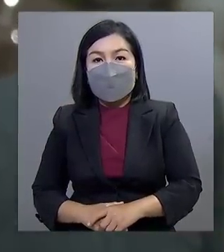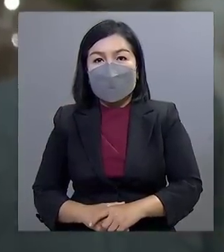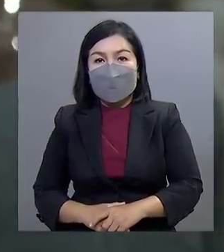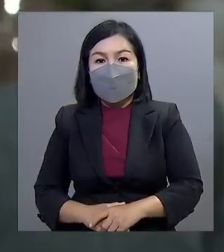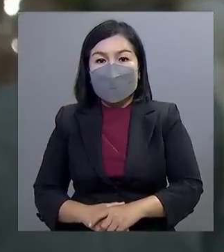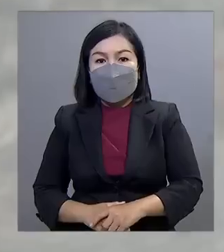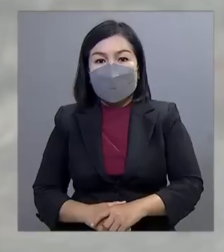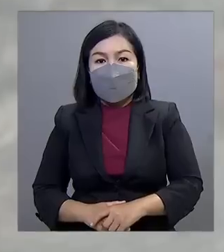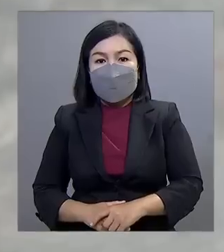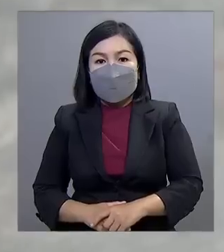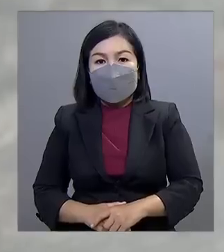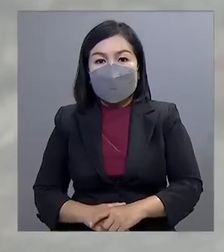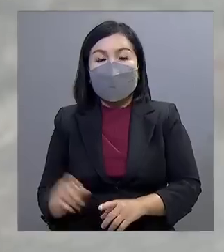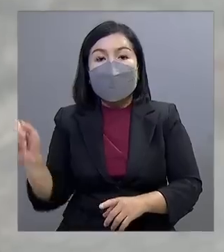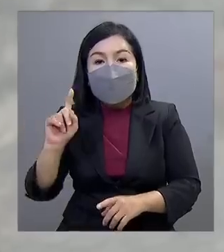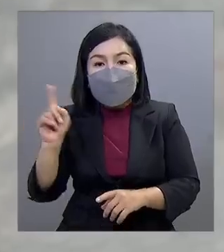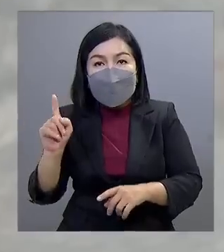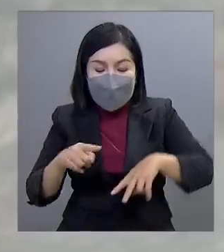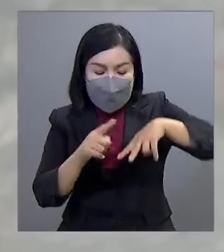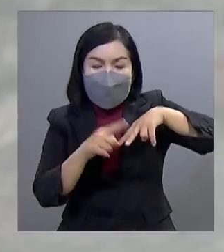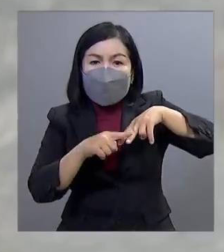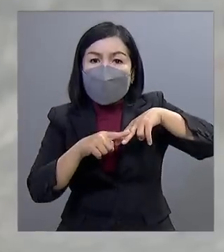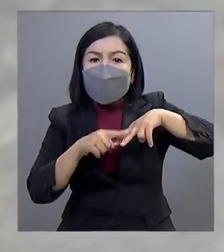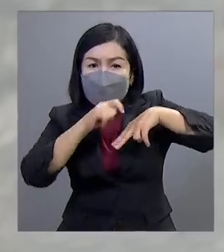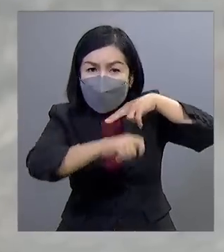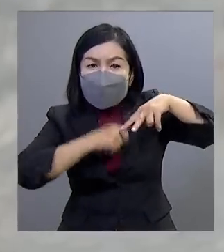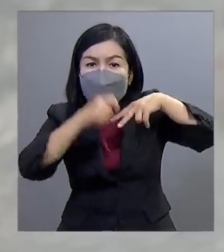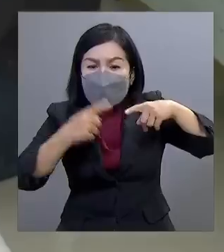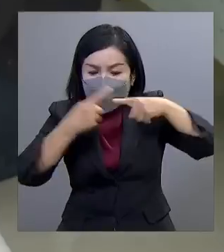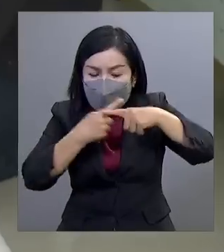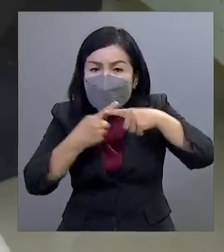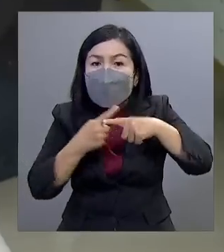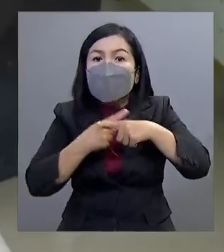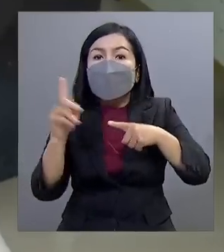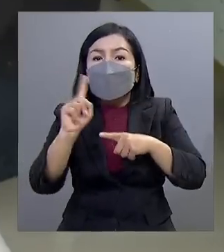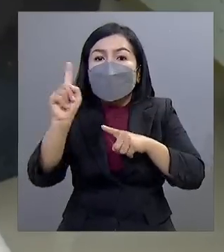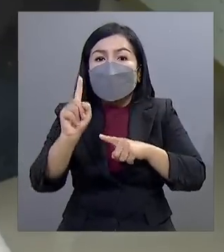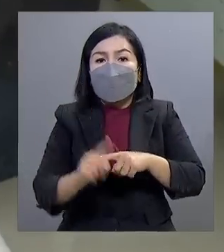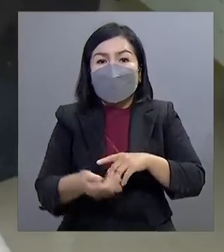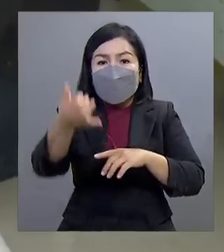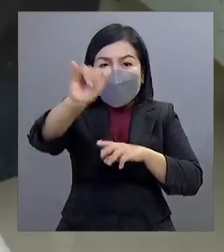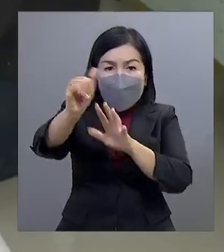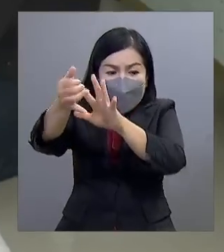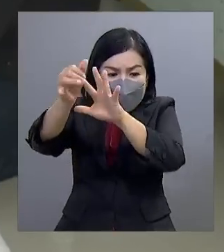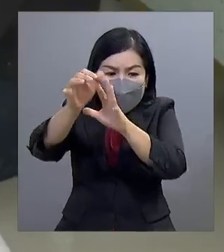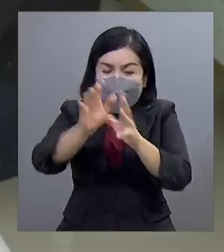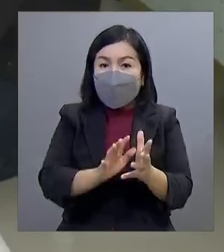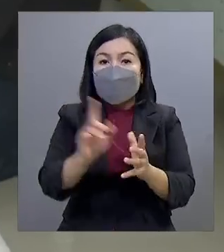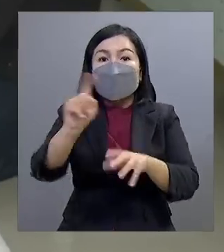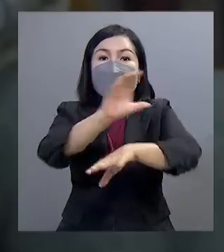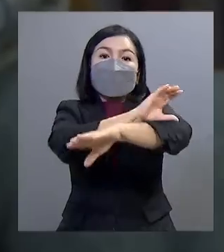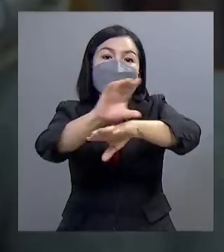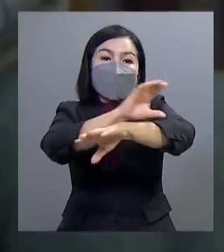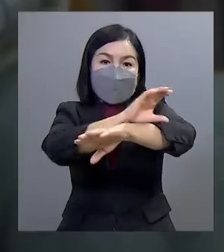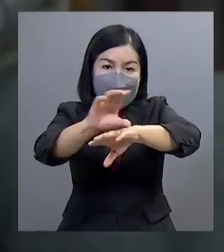นี่เป็นสภาพข้อเท้าที่พันแผลไว้จากความบาดเจ็บในเหตุการณ์ที่เกิดขึ้นนะคะกับผู้ใช้บริการรถไฟฟ้าวัย17ปี